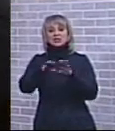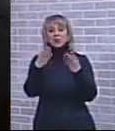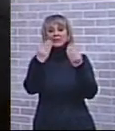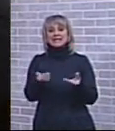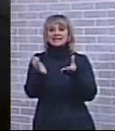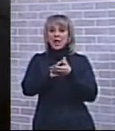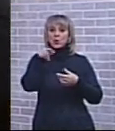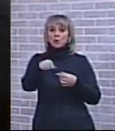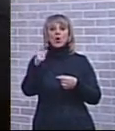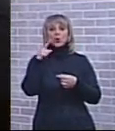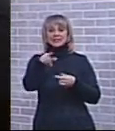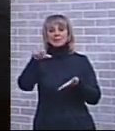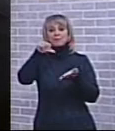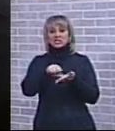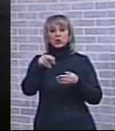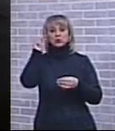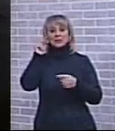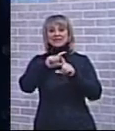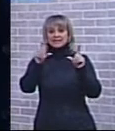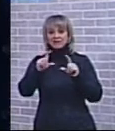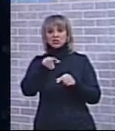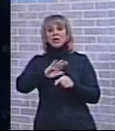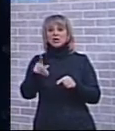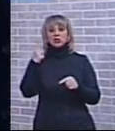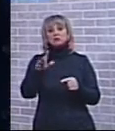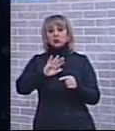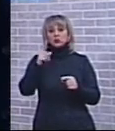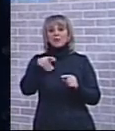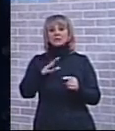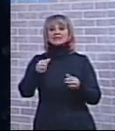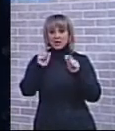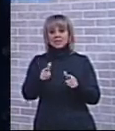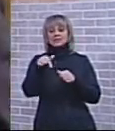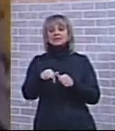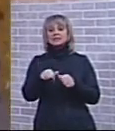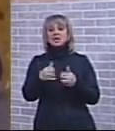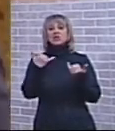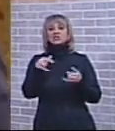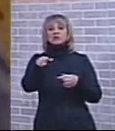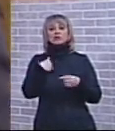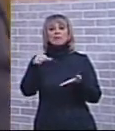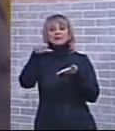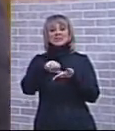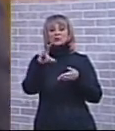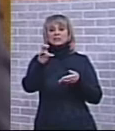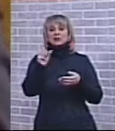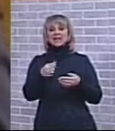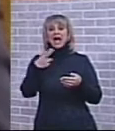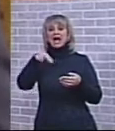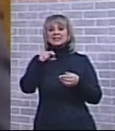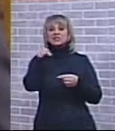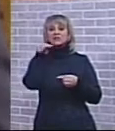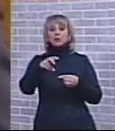для знакомства услышали представители учебных заведений и, не раздумывая, согласились. И сегодня мы присутствуем на акции,